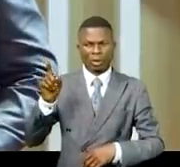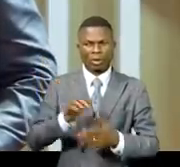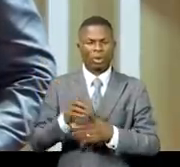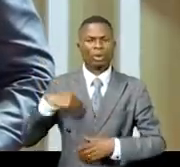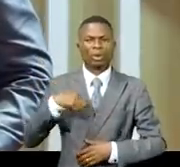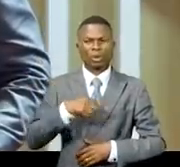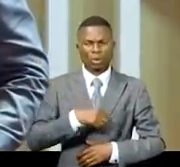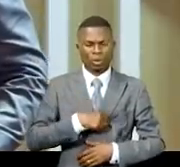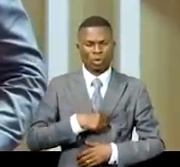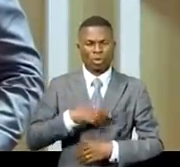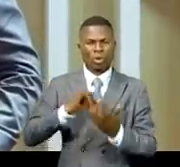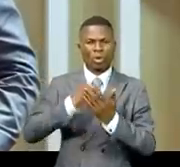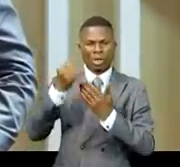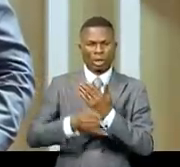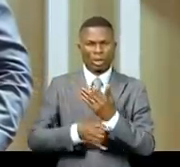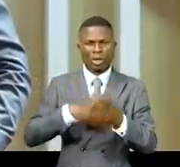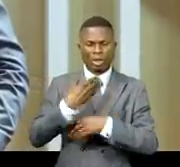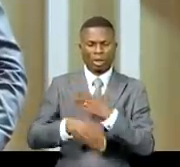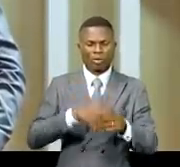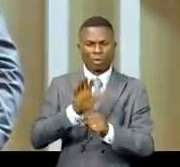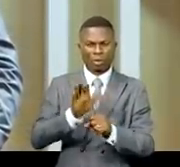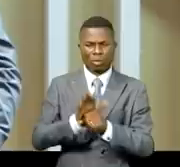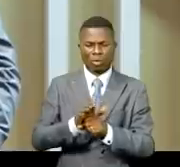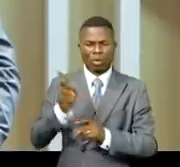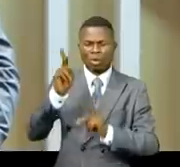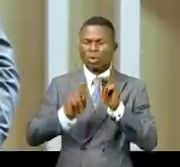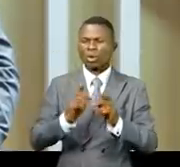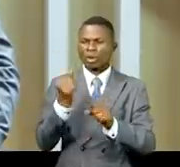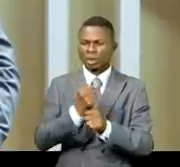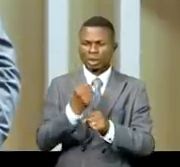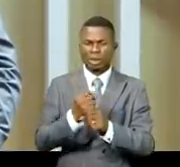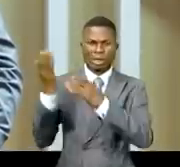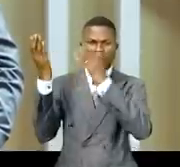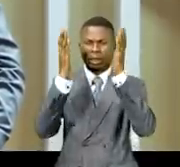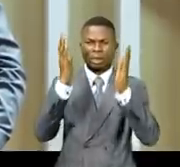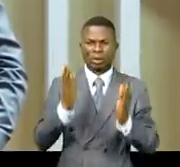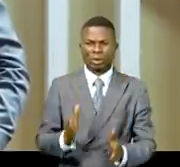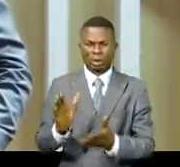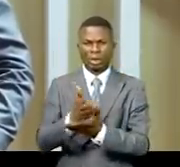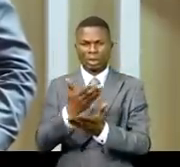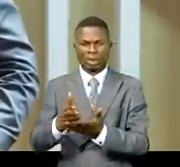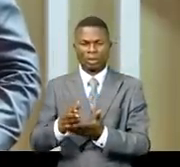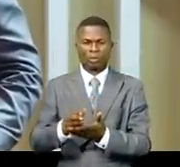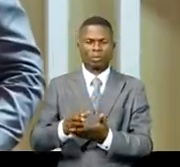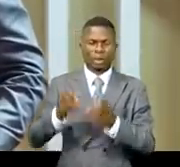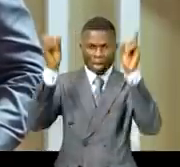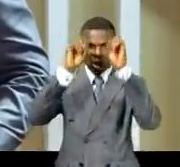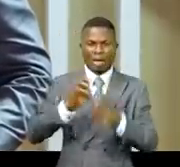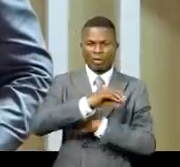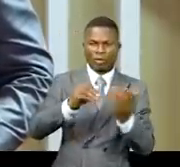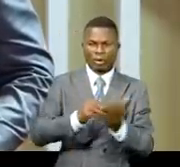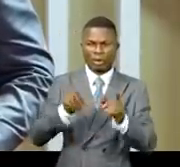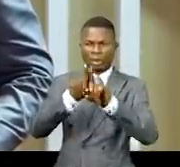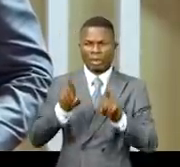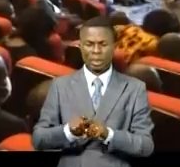avons l'ambition de faire un des principaux hubs du commerce entre l'Afrique centrale et